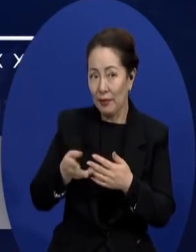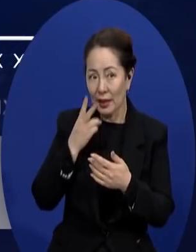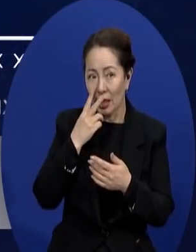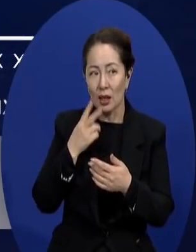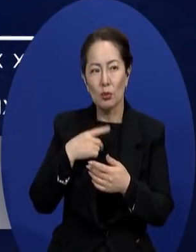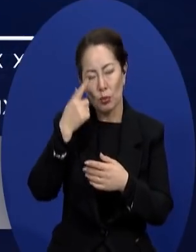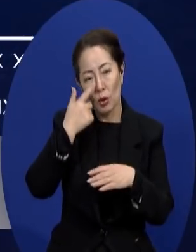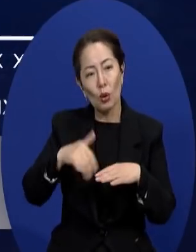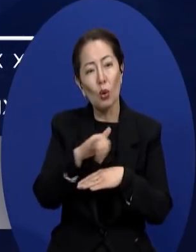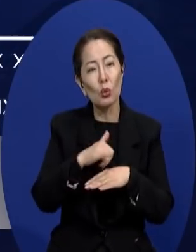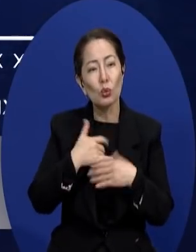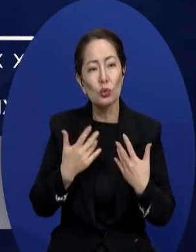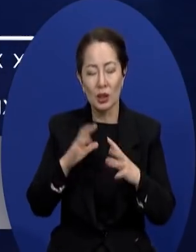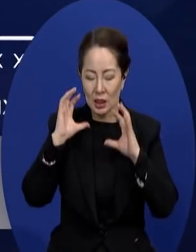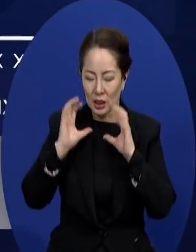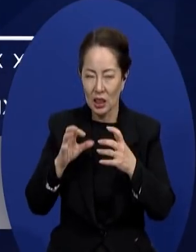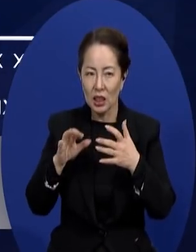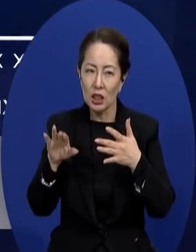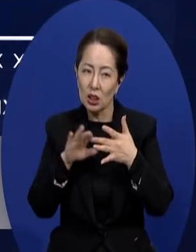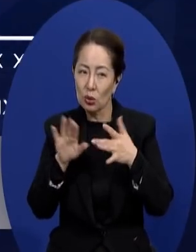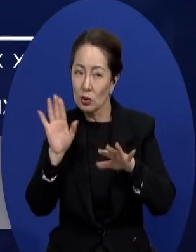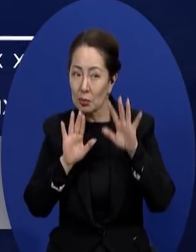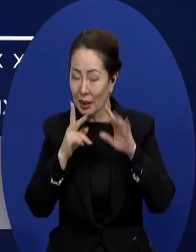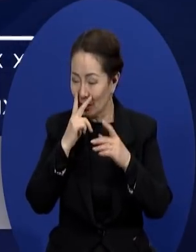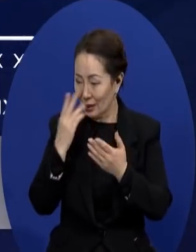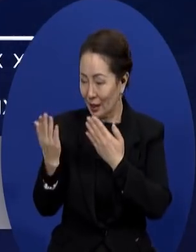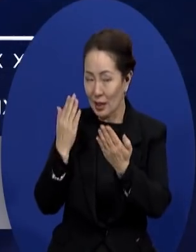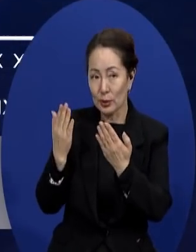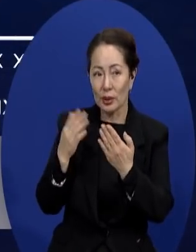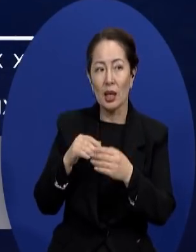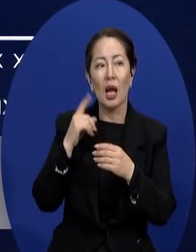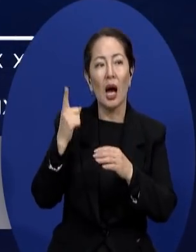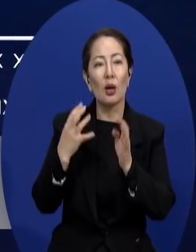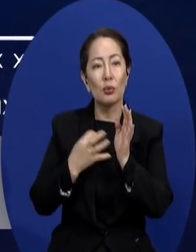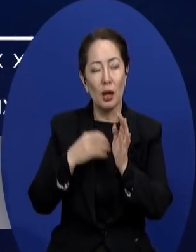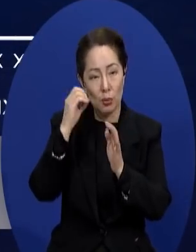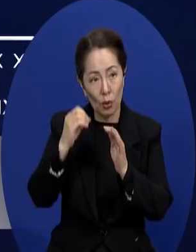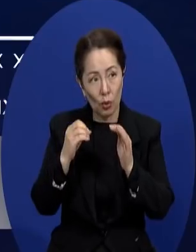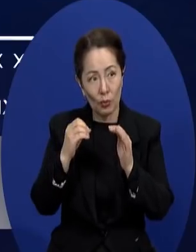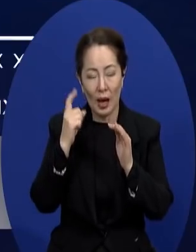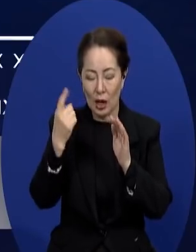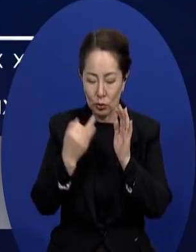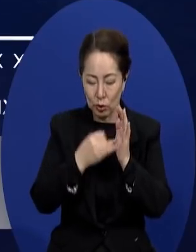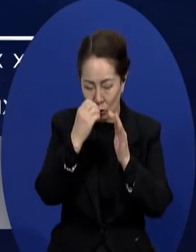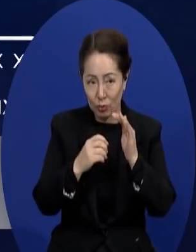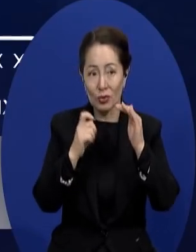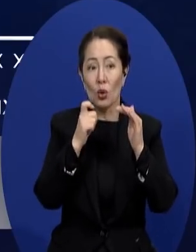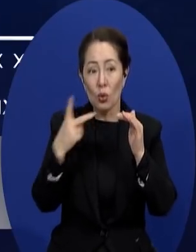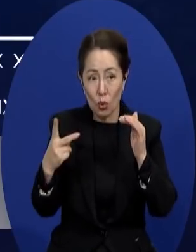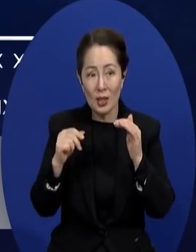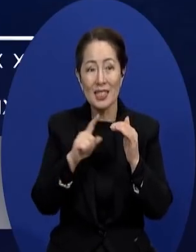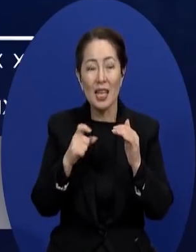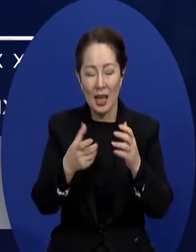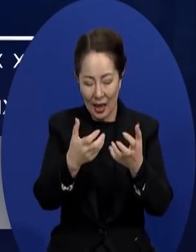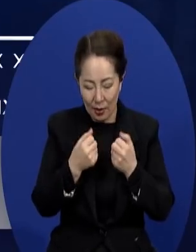манай улсын хувьд бол яг дэлхийн дундчтай харьцуулахад харьцангуй өндөр буюу 18%-ийн 17-18% хүүтэй юм